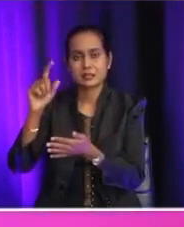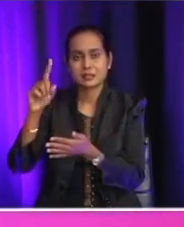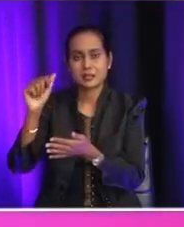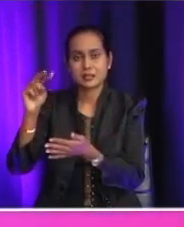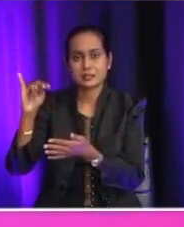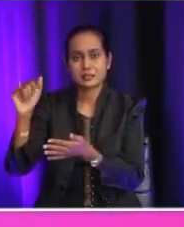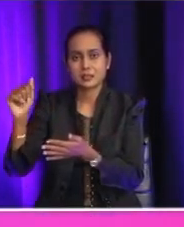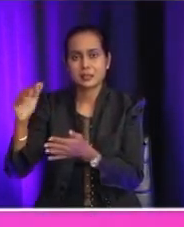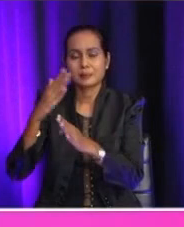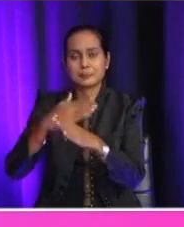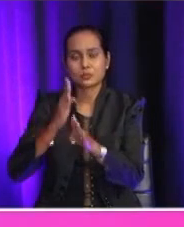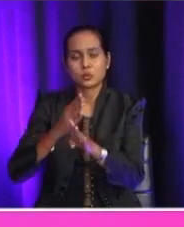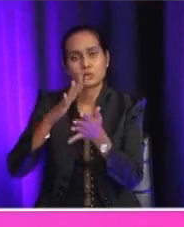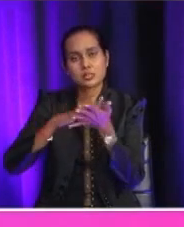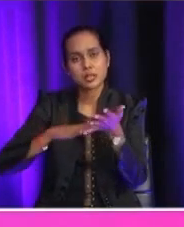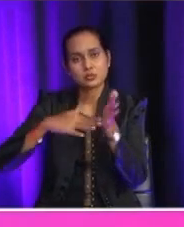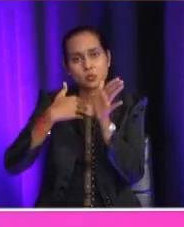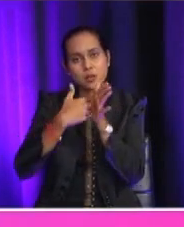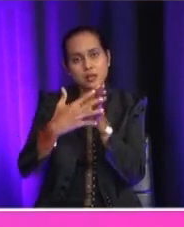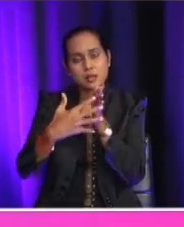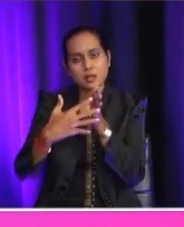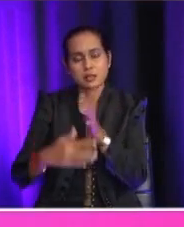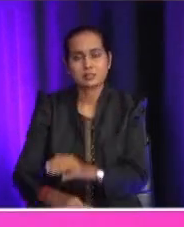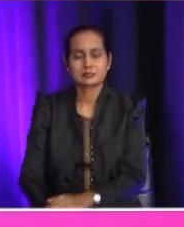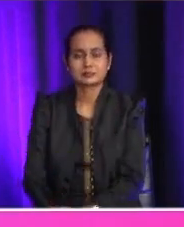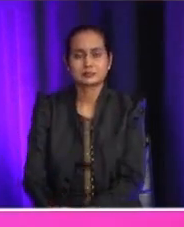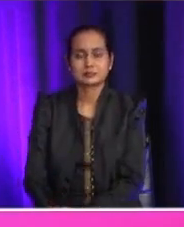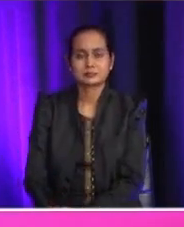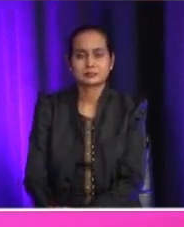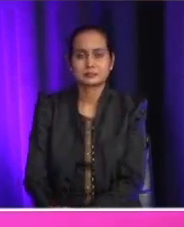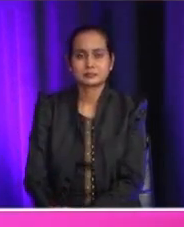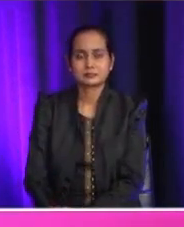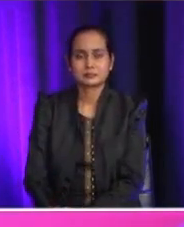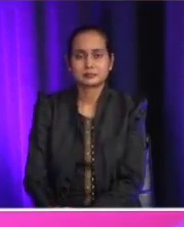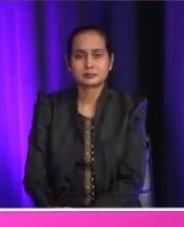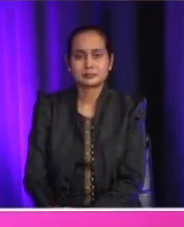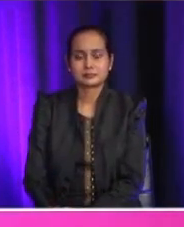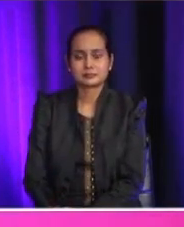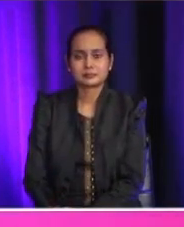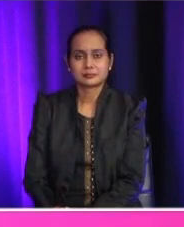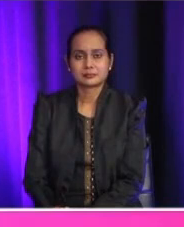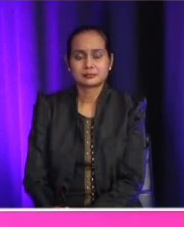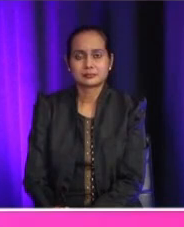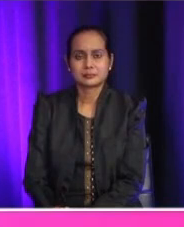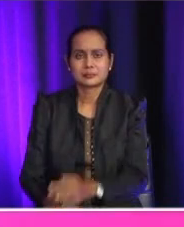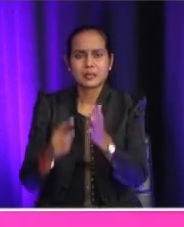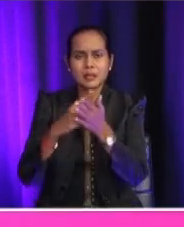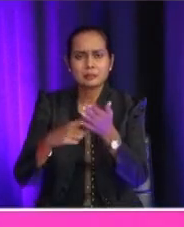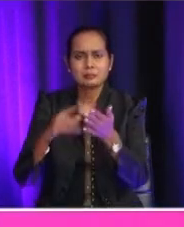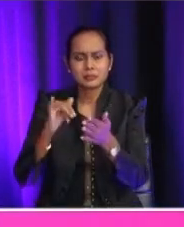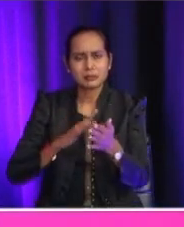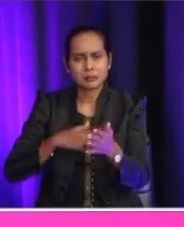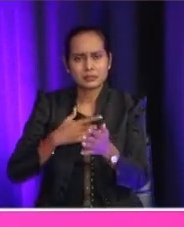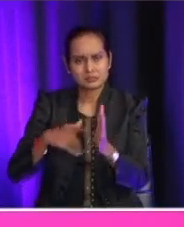kalau Ilham lah, Ilham tengok kedua-dua ni, apa yang Ilham rasa lebih faham? Silakan.